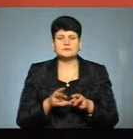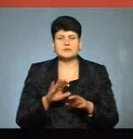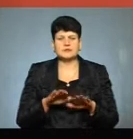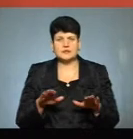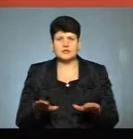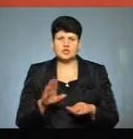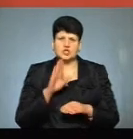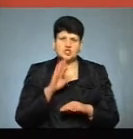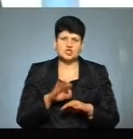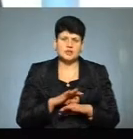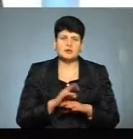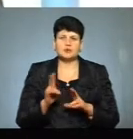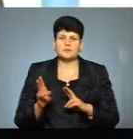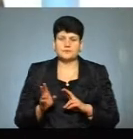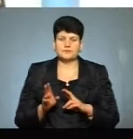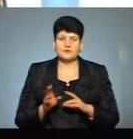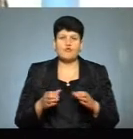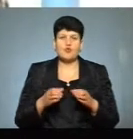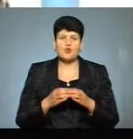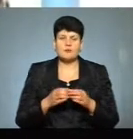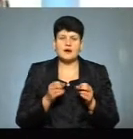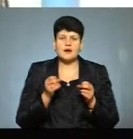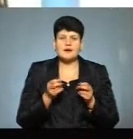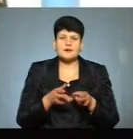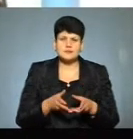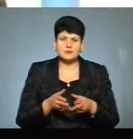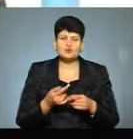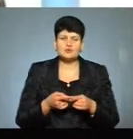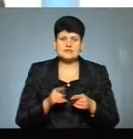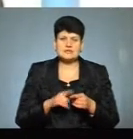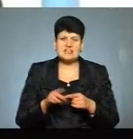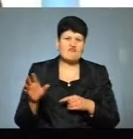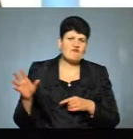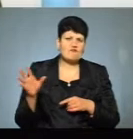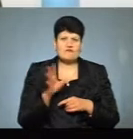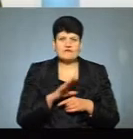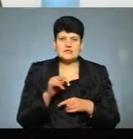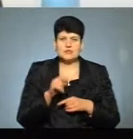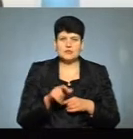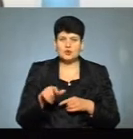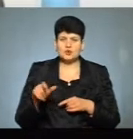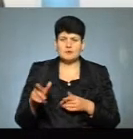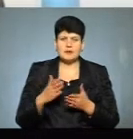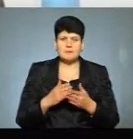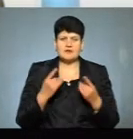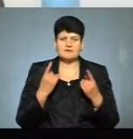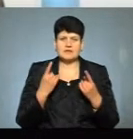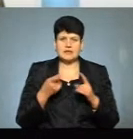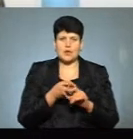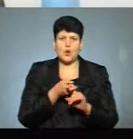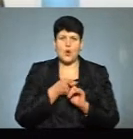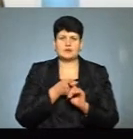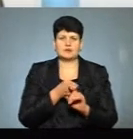вікова категорія? До групи ризику у нас належать всі ті особи, які мають великий контакт